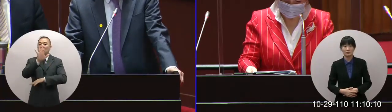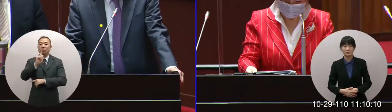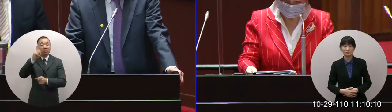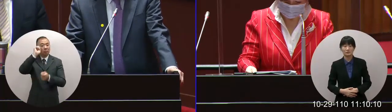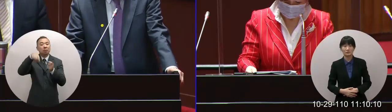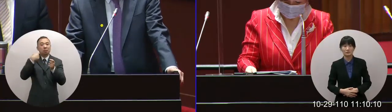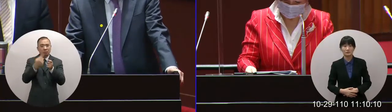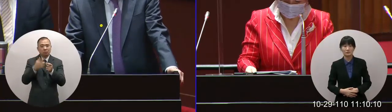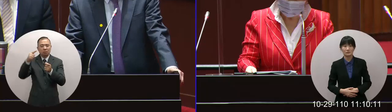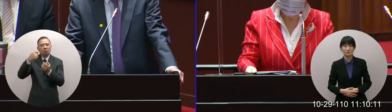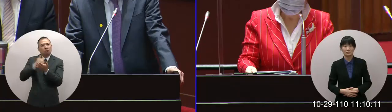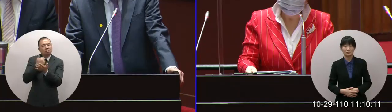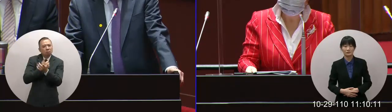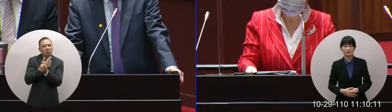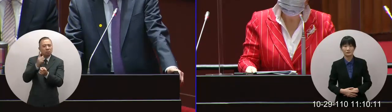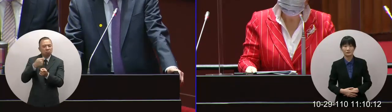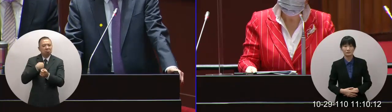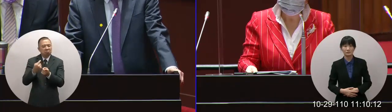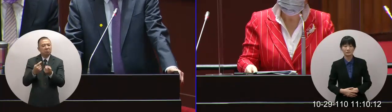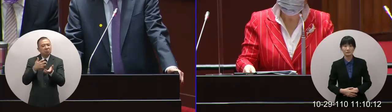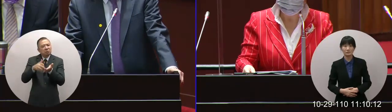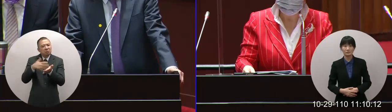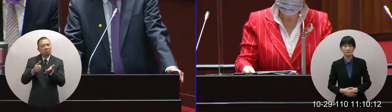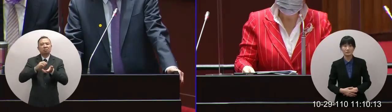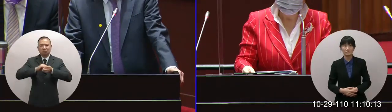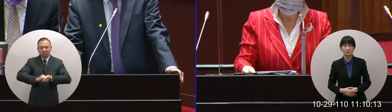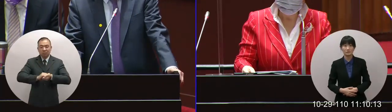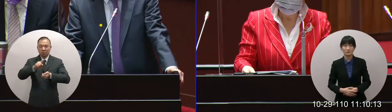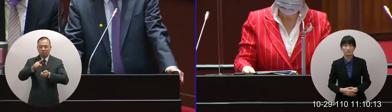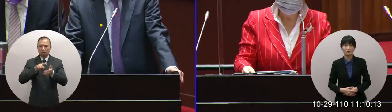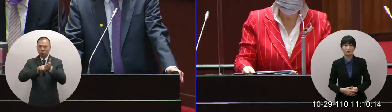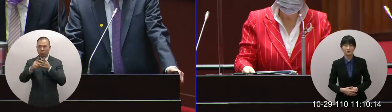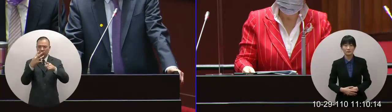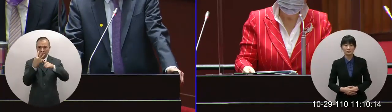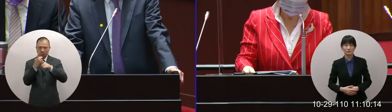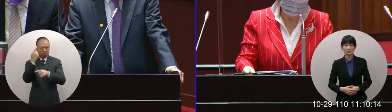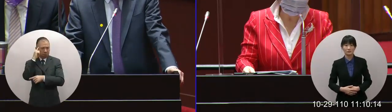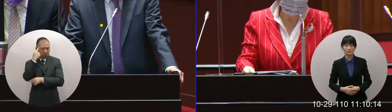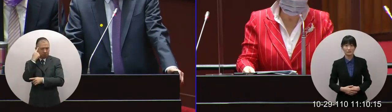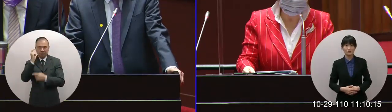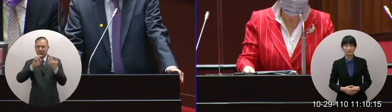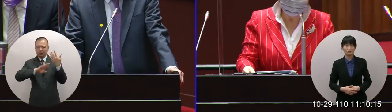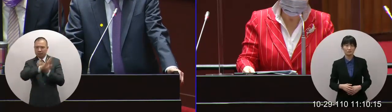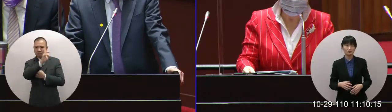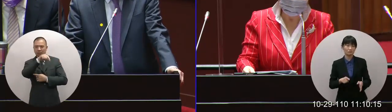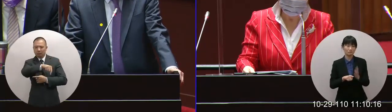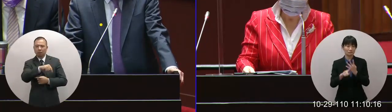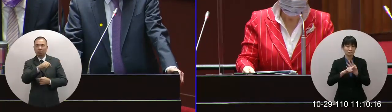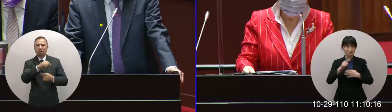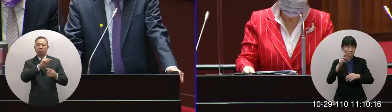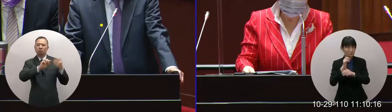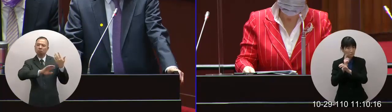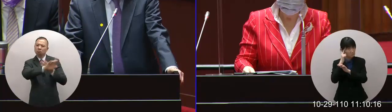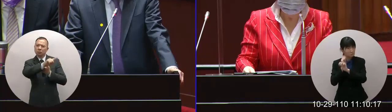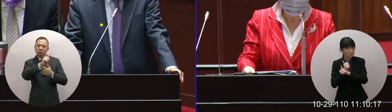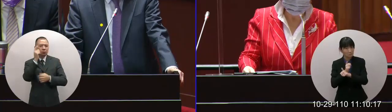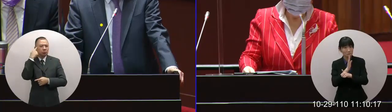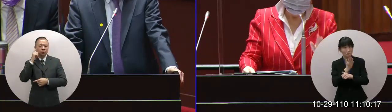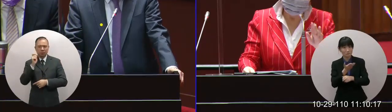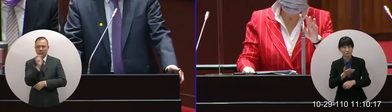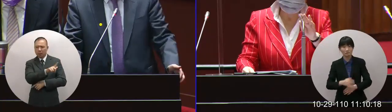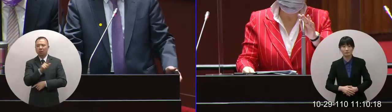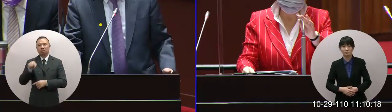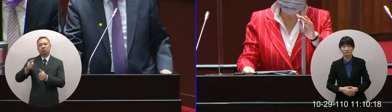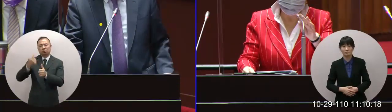哈到货算是比较有把握，好，所以对专业的考量会高于其他的考量。 专业的考量， 对。 其